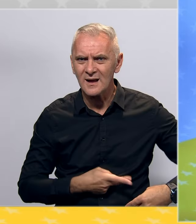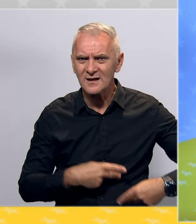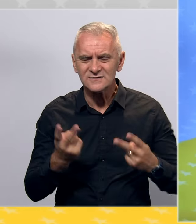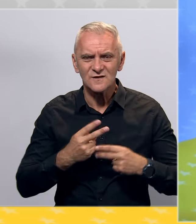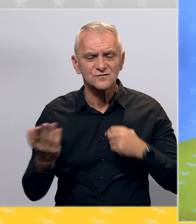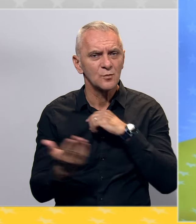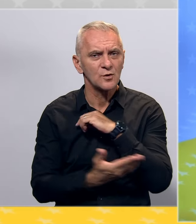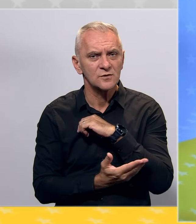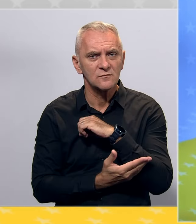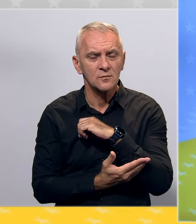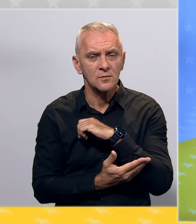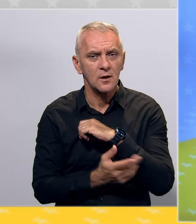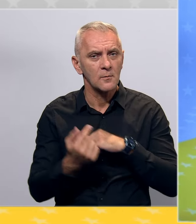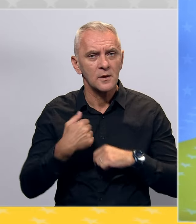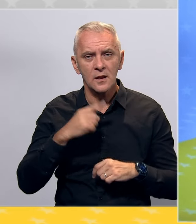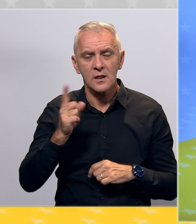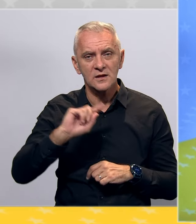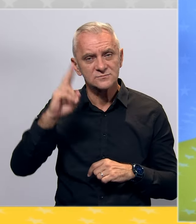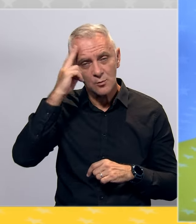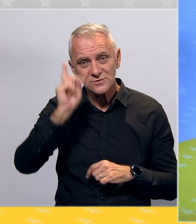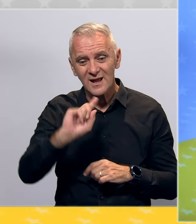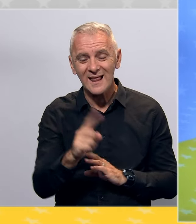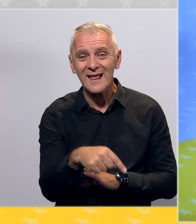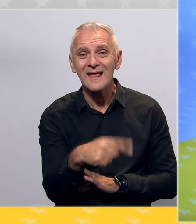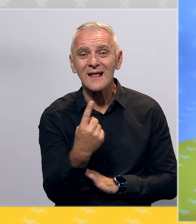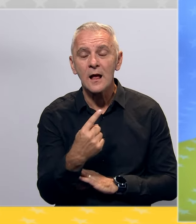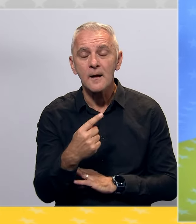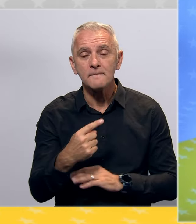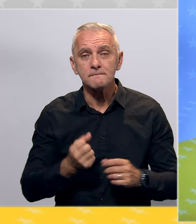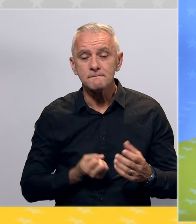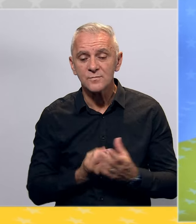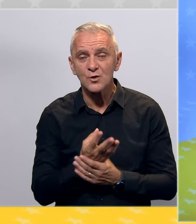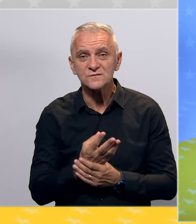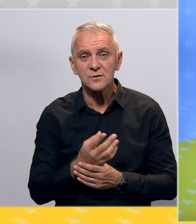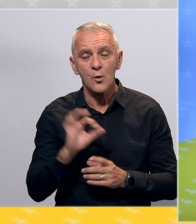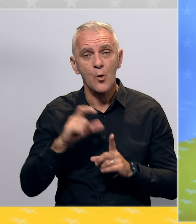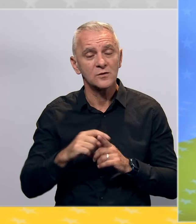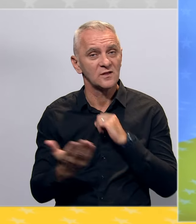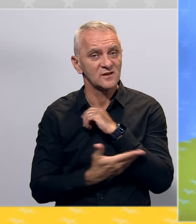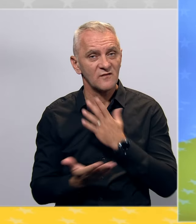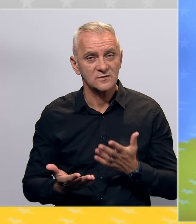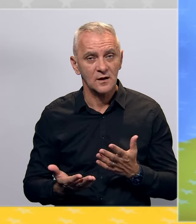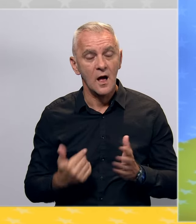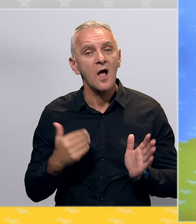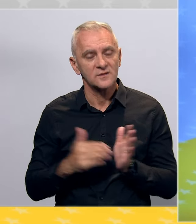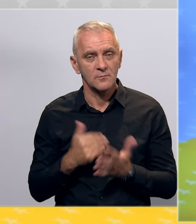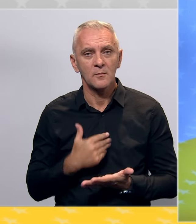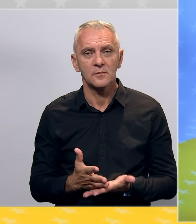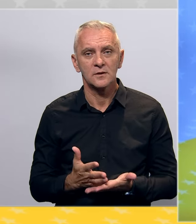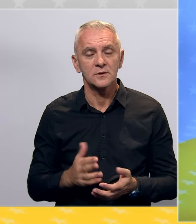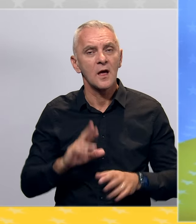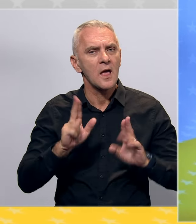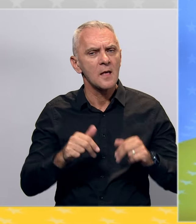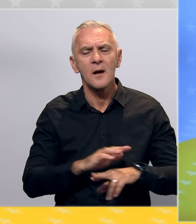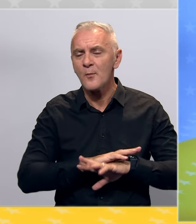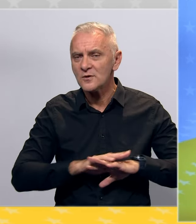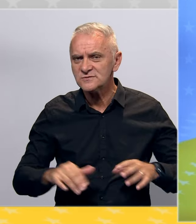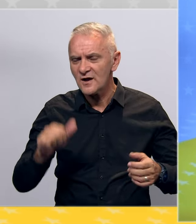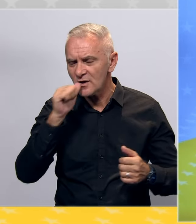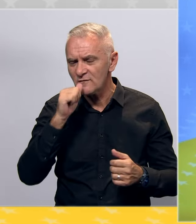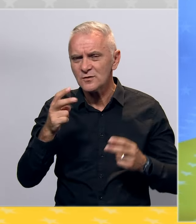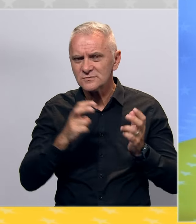neobrađeno drvo, a nismo poznati ni po jednom proizvodu od drveta, a trebali smo biti. Imamo sve blagodati koje su nam na raspolaganju, ali